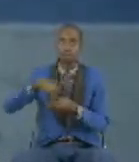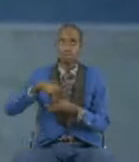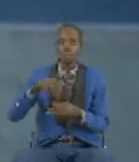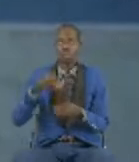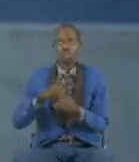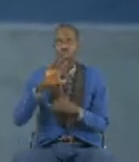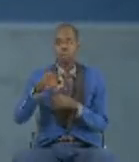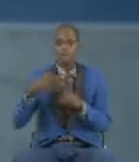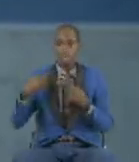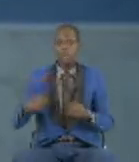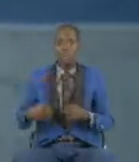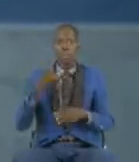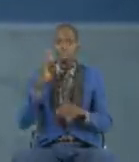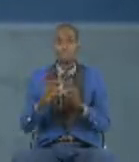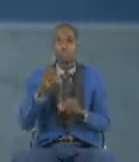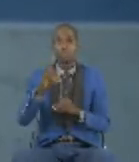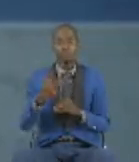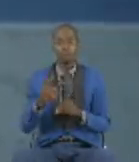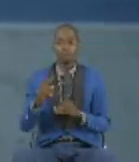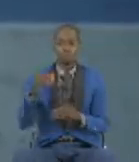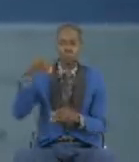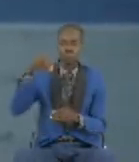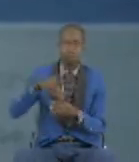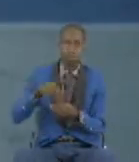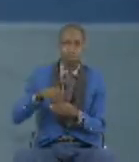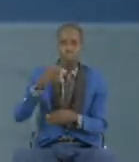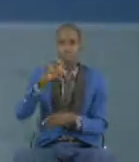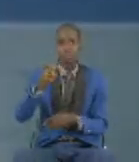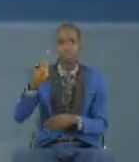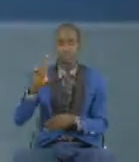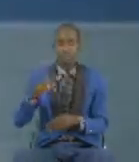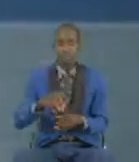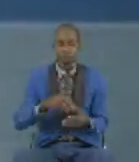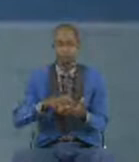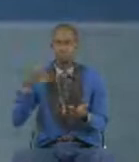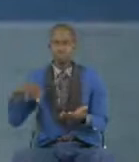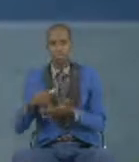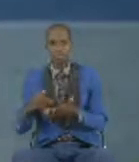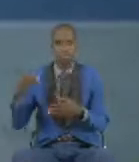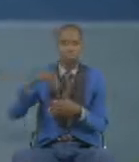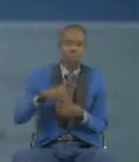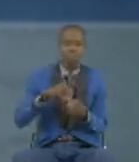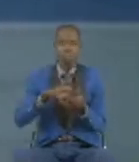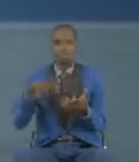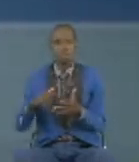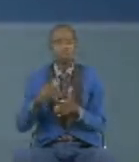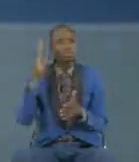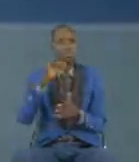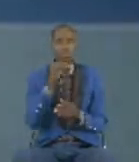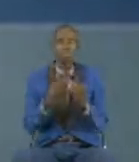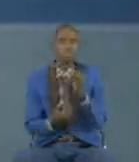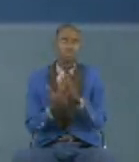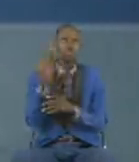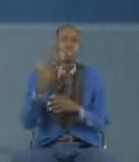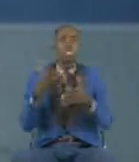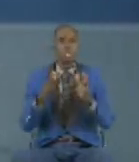cœur. Et si tu sèmes la semence, tu l'arraches, tu sèmes, tu arraches, tu sèmes, tu arraches. Ça ne va pas porter de fruits. Que la